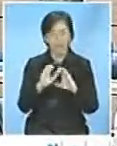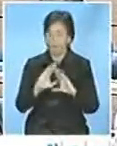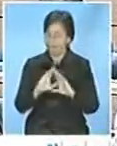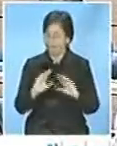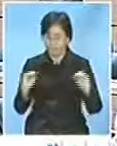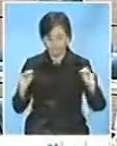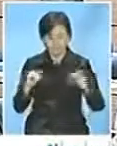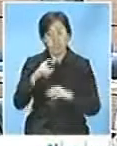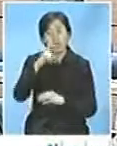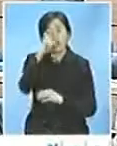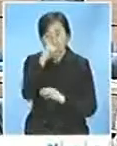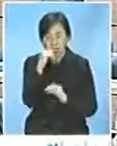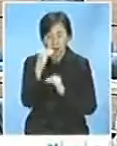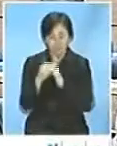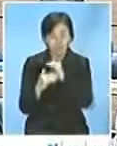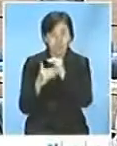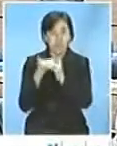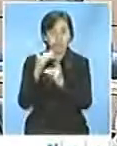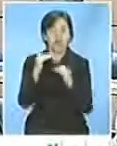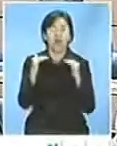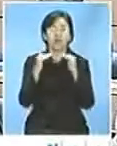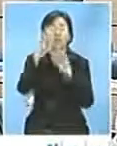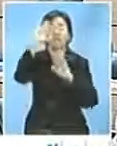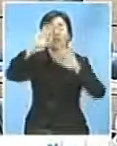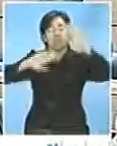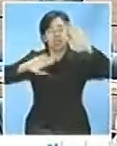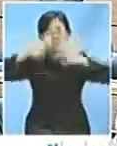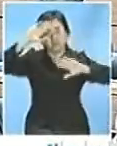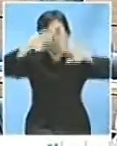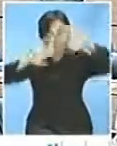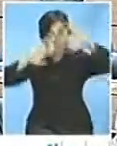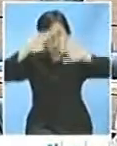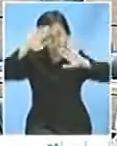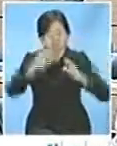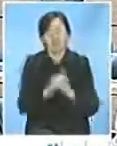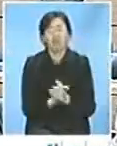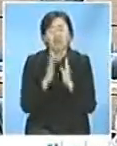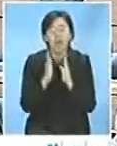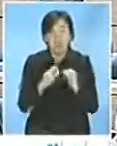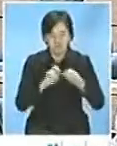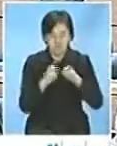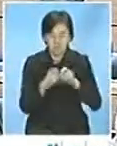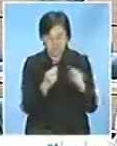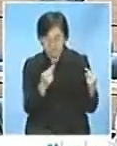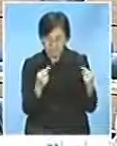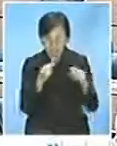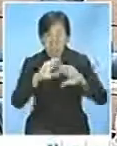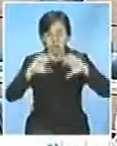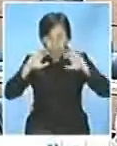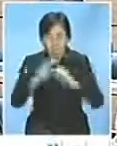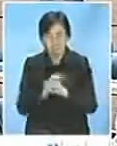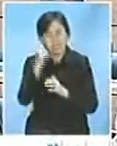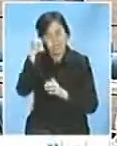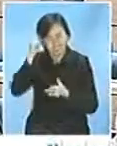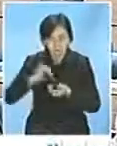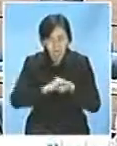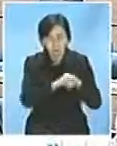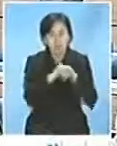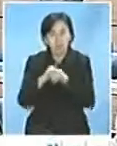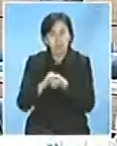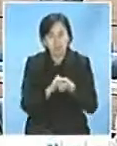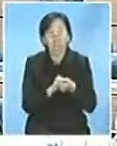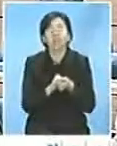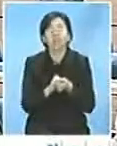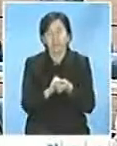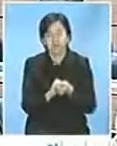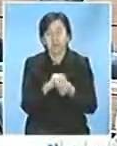ประเทศไทยจะเดินหน้าไปสู่ประชาธิปไตยให้คนที่ต่อสู้กับรัฐทั้งหลายมาร่วมกันต่อสู้ในวิถี